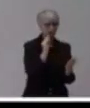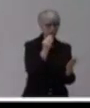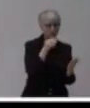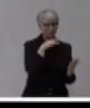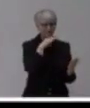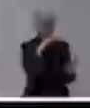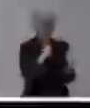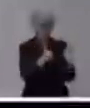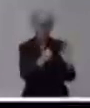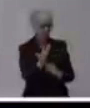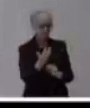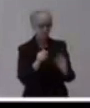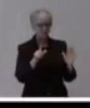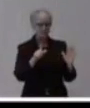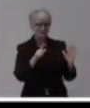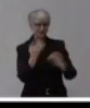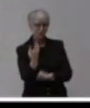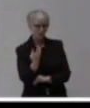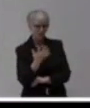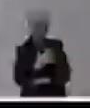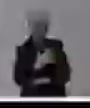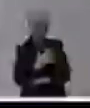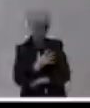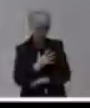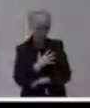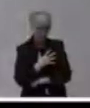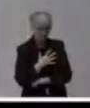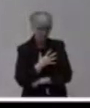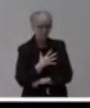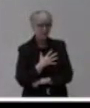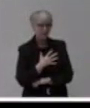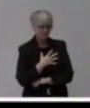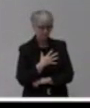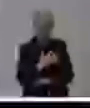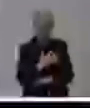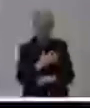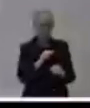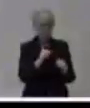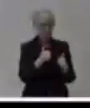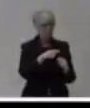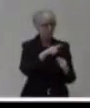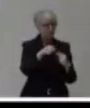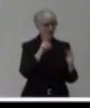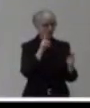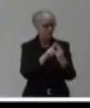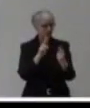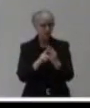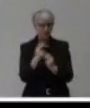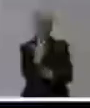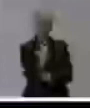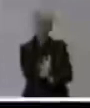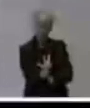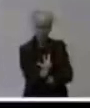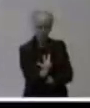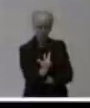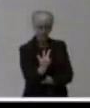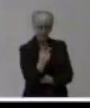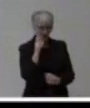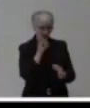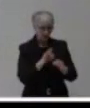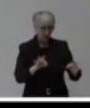anziani 65-74 anni in questo ciclo di 3 incontri. Noi prevediamo in tutto